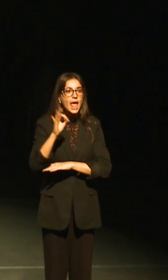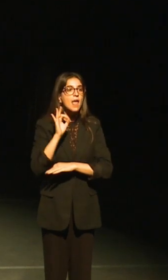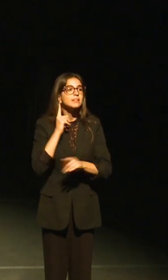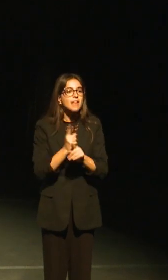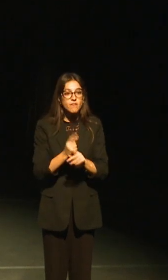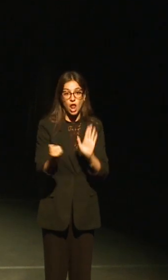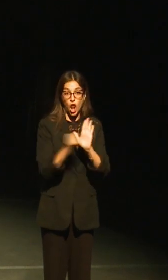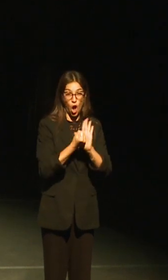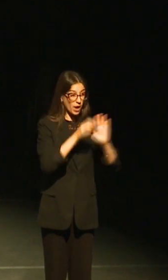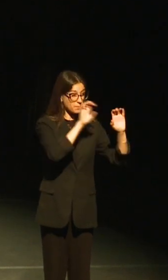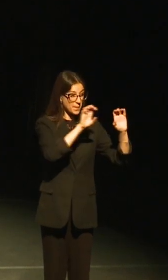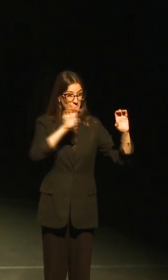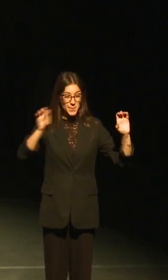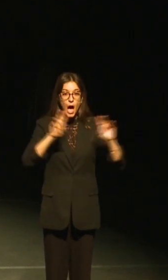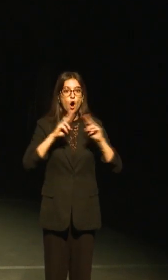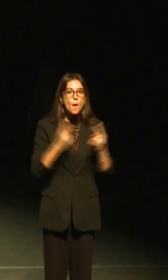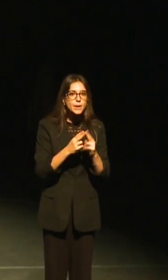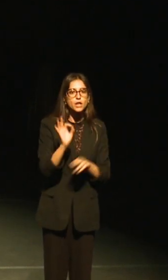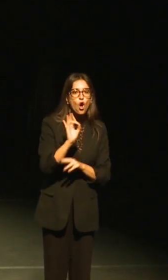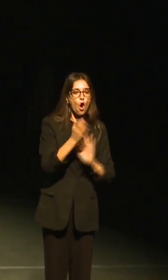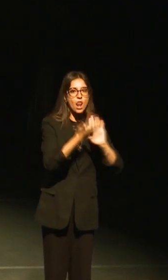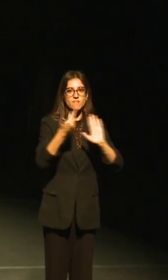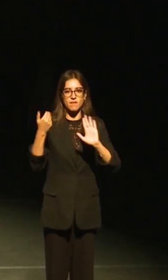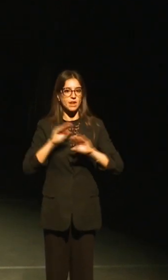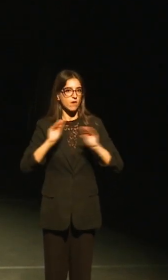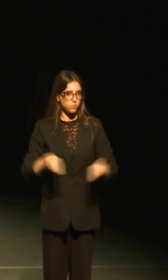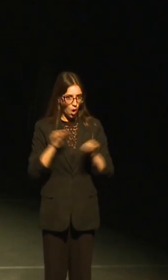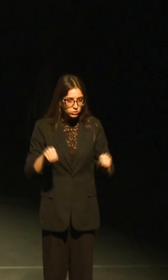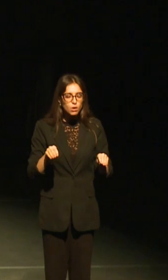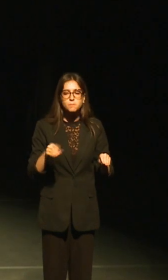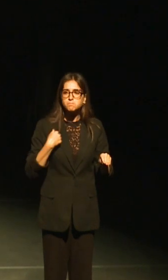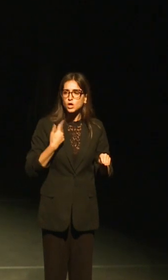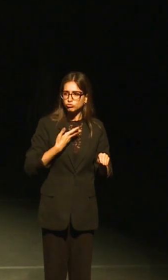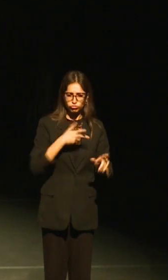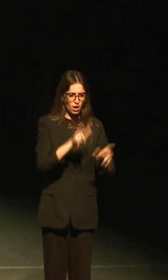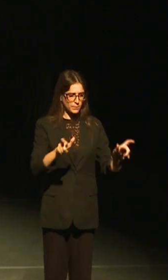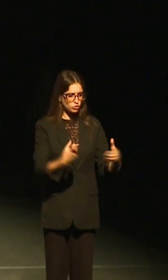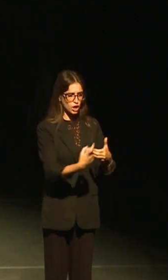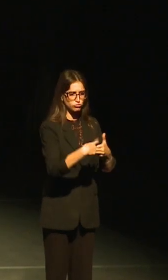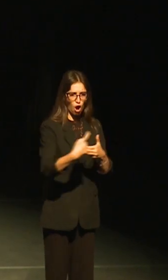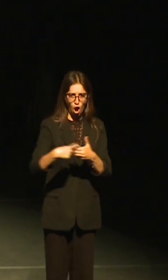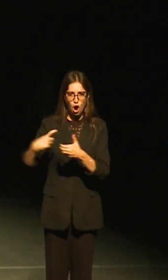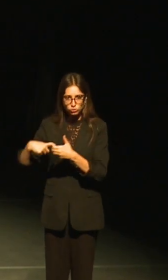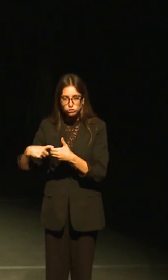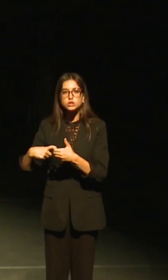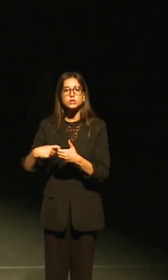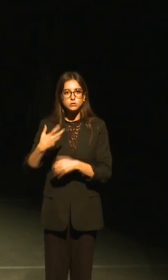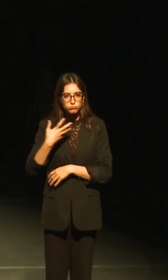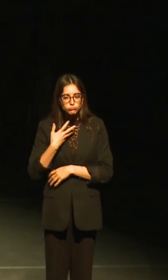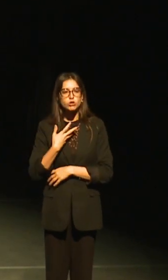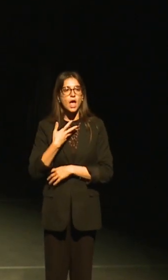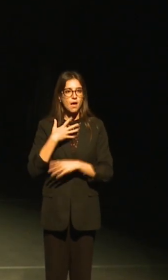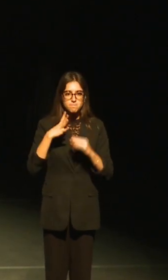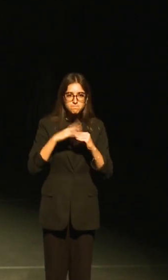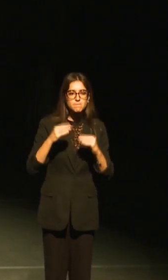e non raggiungemmo l'unanimità dei soci perché c'erano nostri soci quindi che facevano cose per i loro